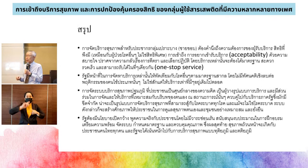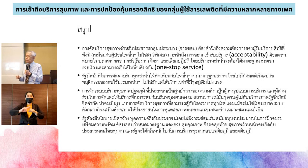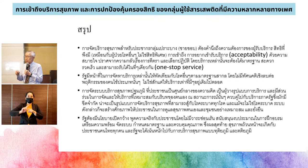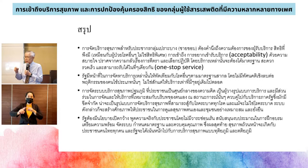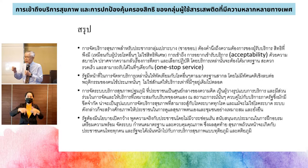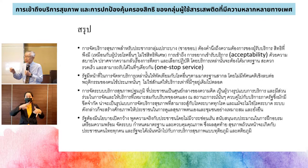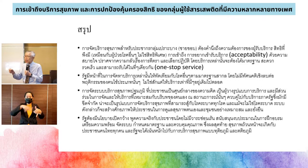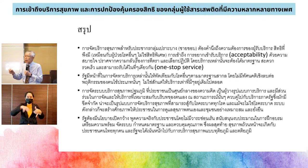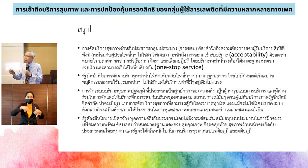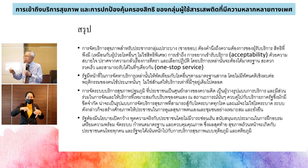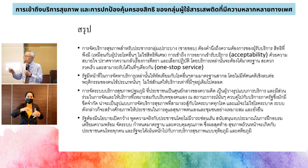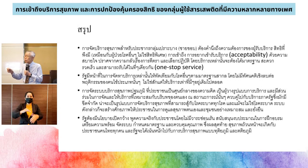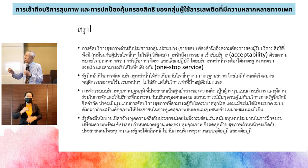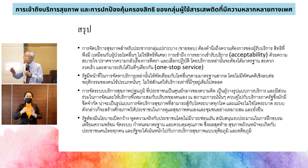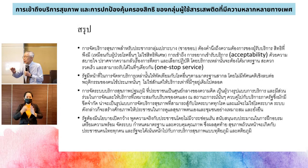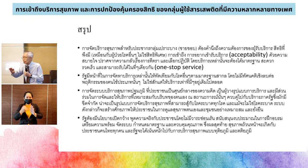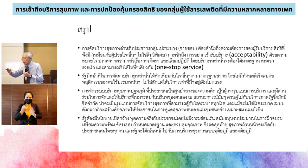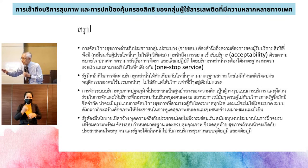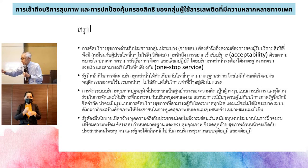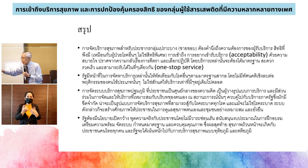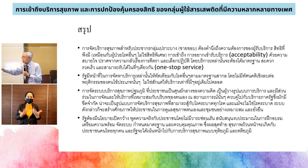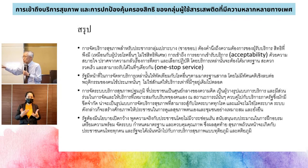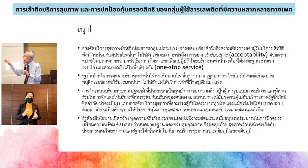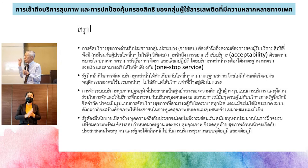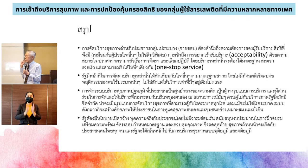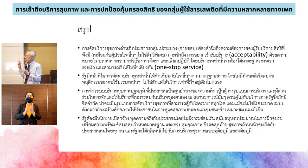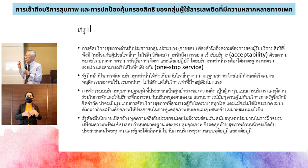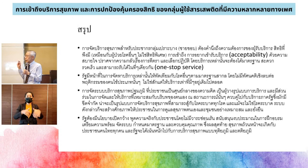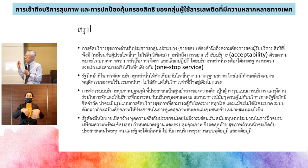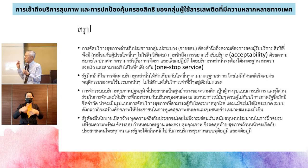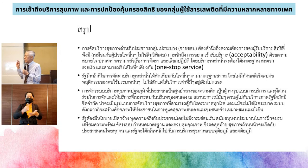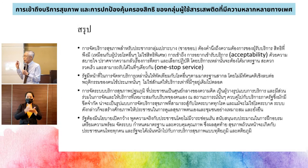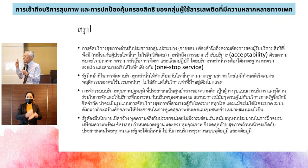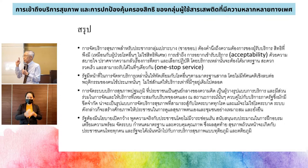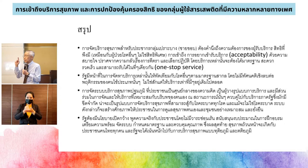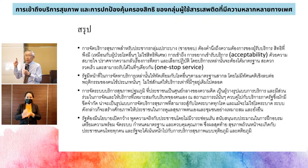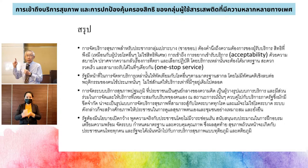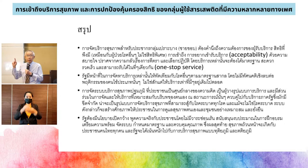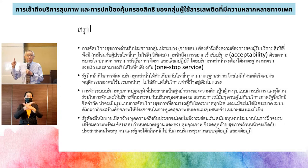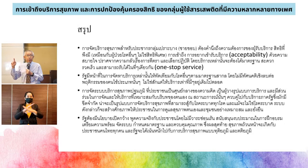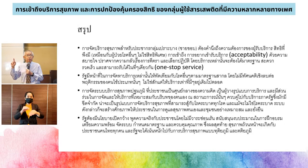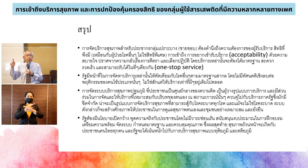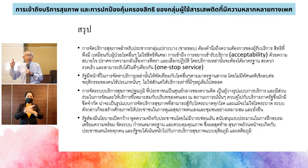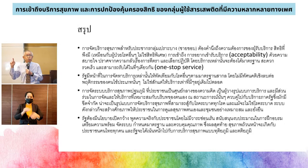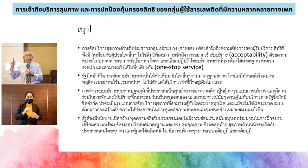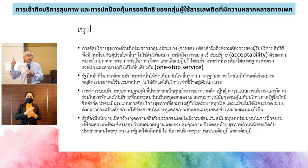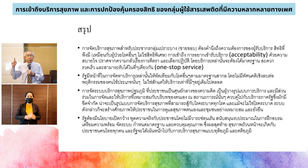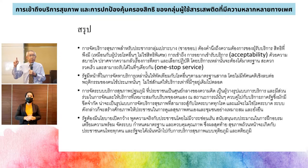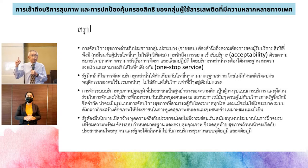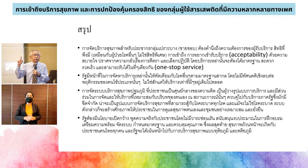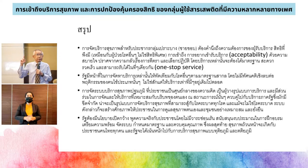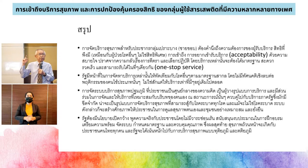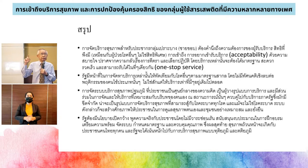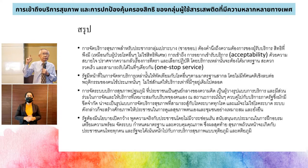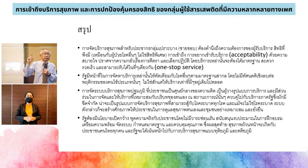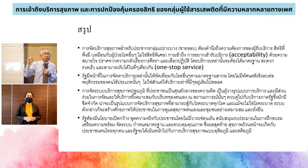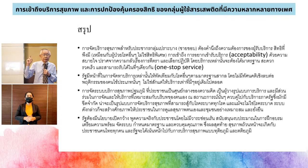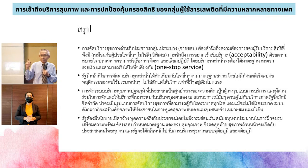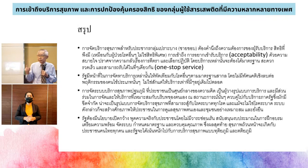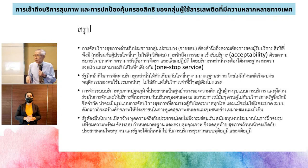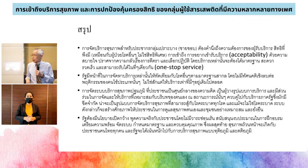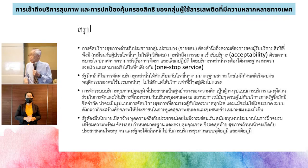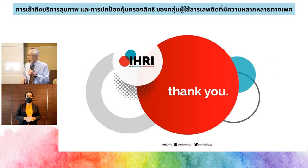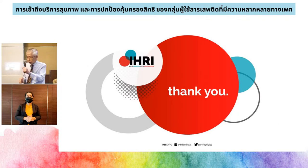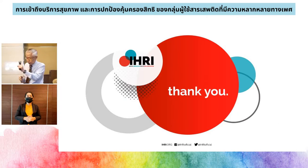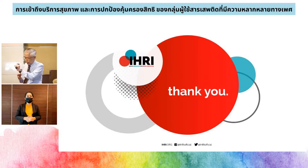ไปแต่ที่มันง่ายๆปฐมภูมิเนี่ยให้ประชาชนช่วยกันคิดช่วยกันทำครับสไลด์สุดท้าย